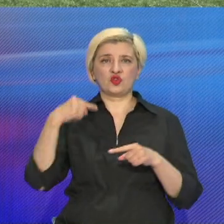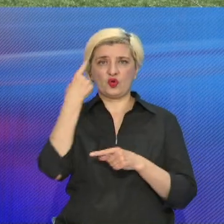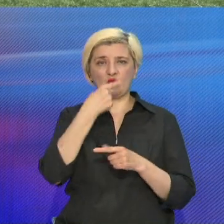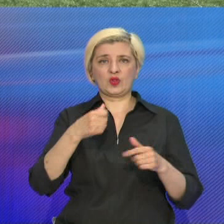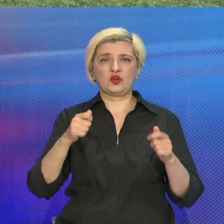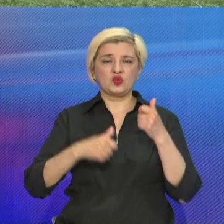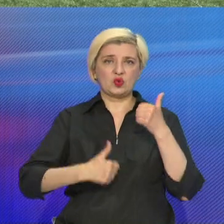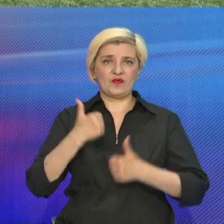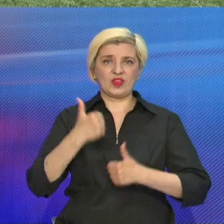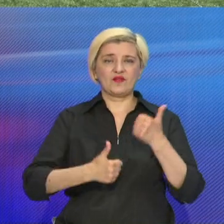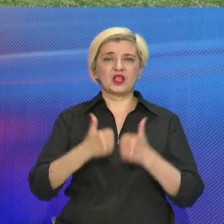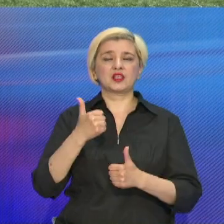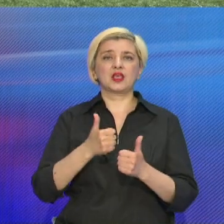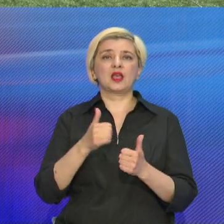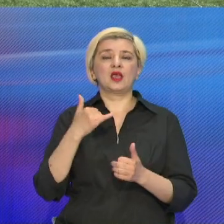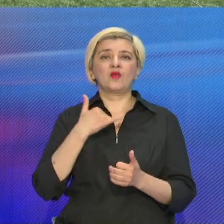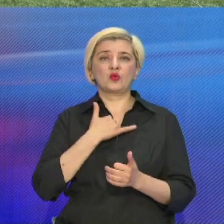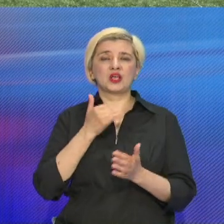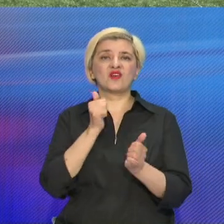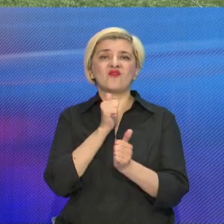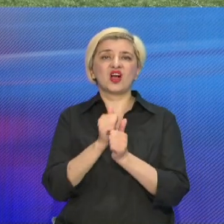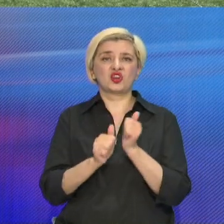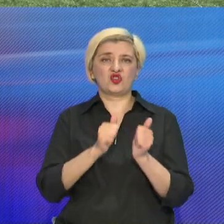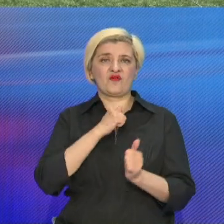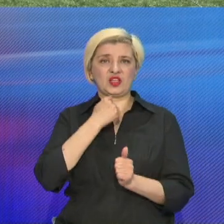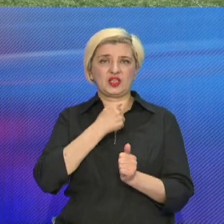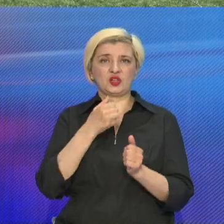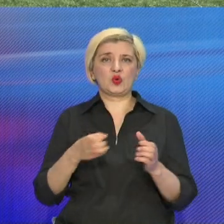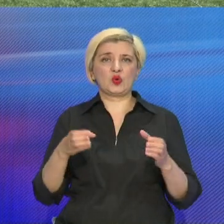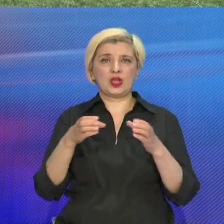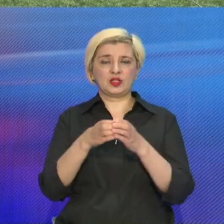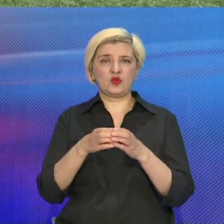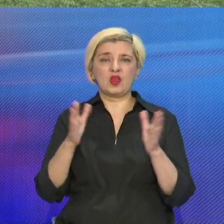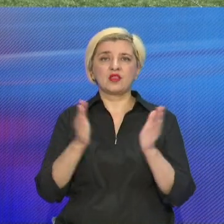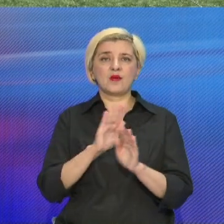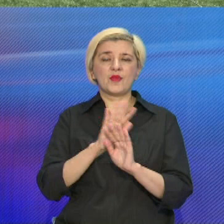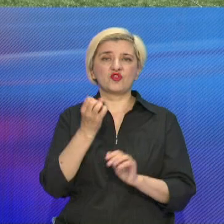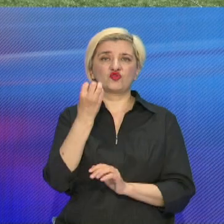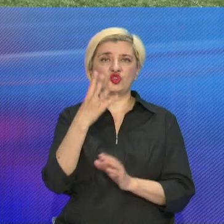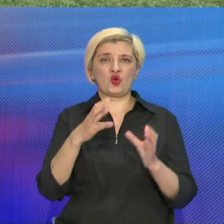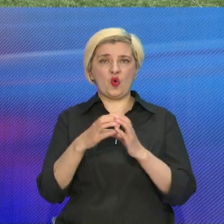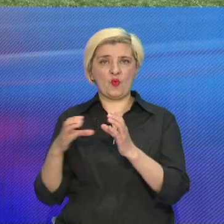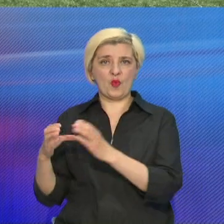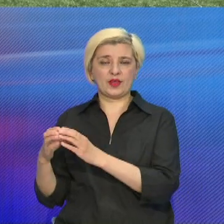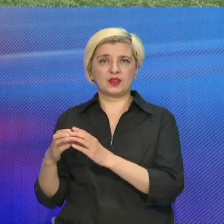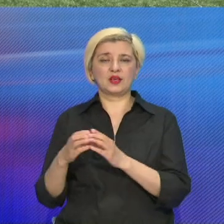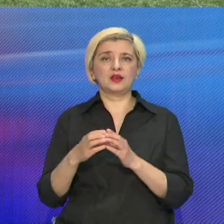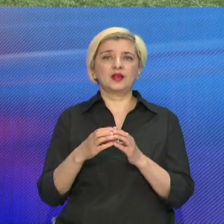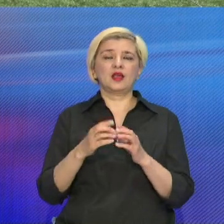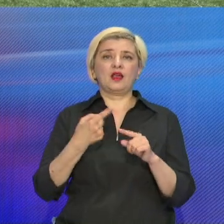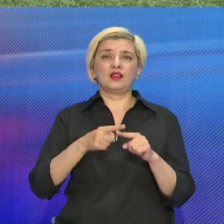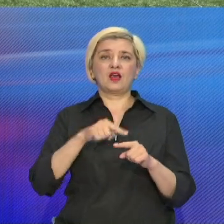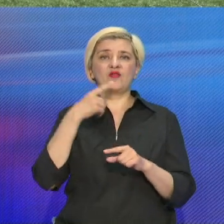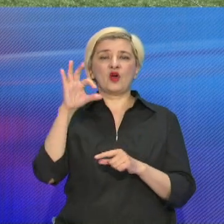целенаправленно. То есть и у нас в каждой возрастной категории это не менее 14 команд, а то и 15, и 16 команд. Поэтому это говорит о